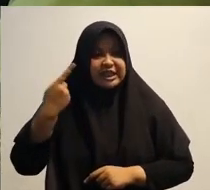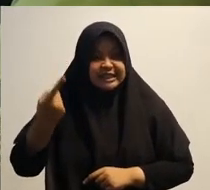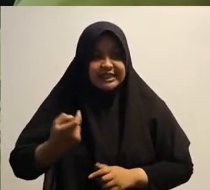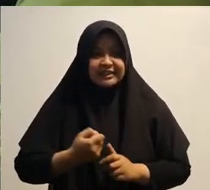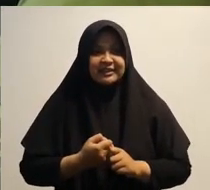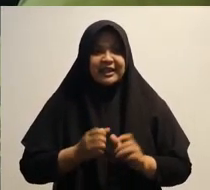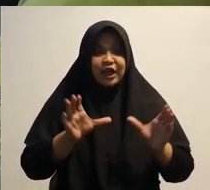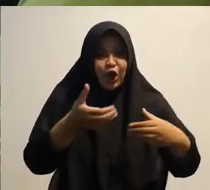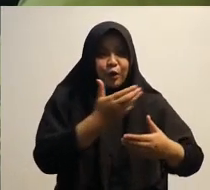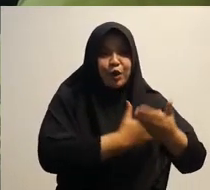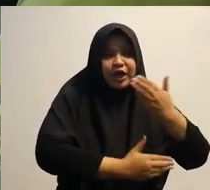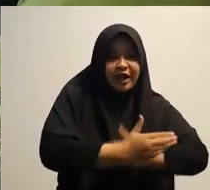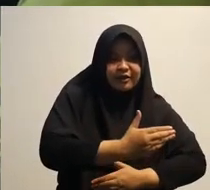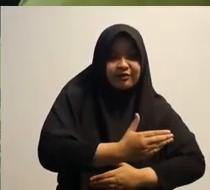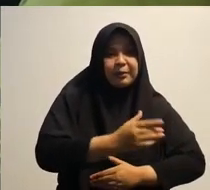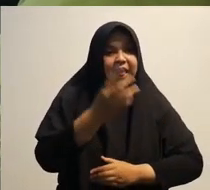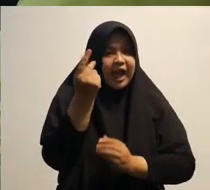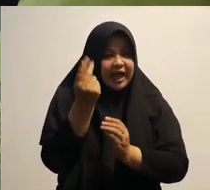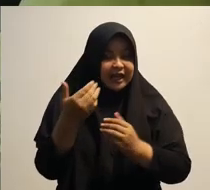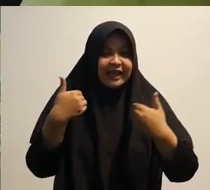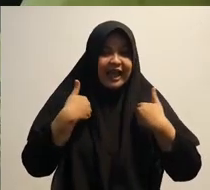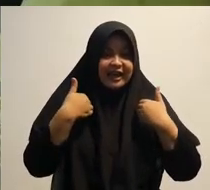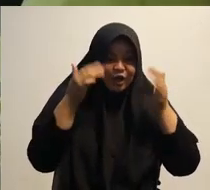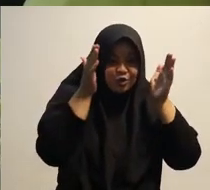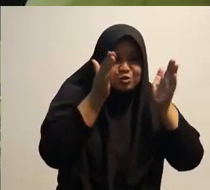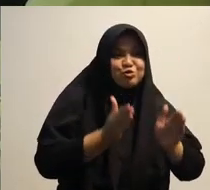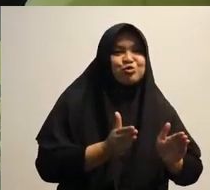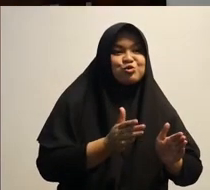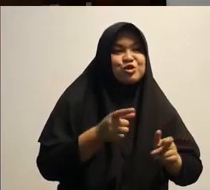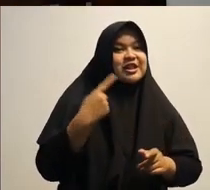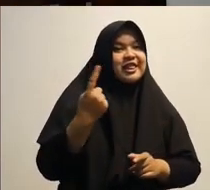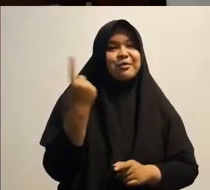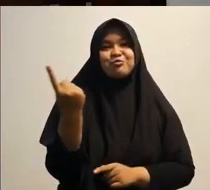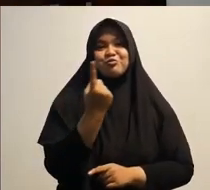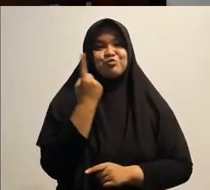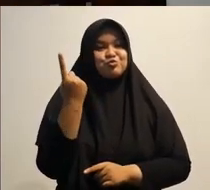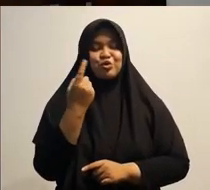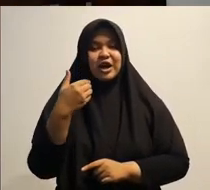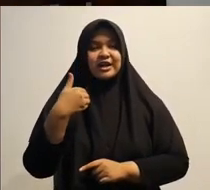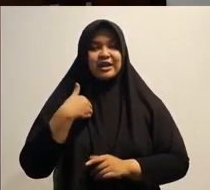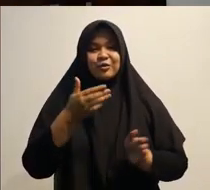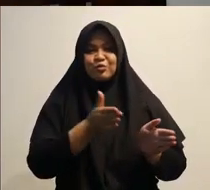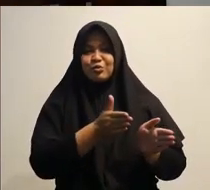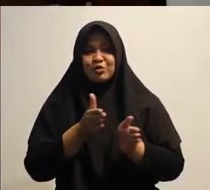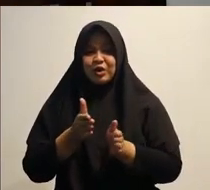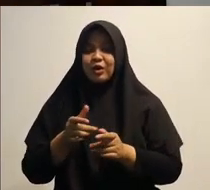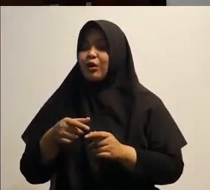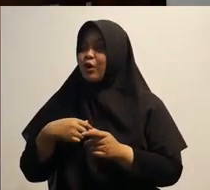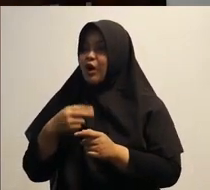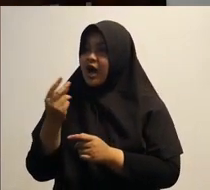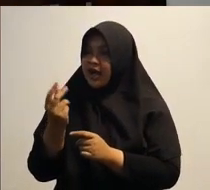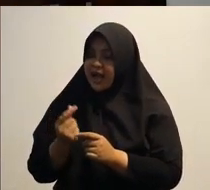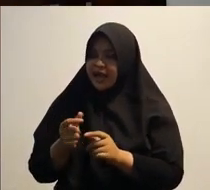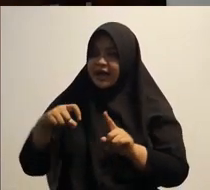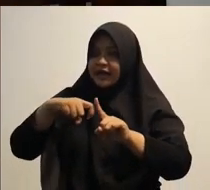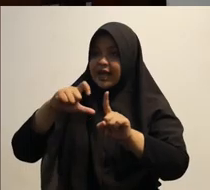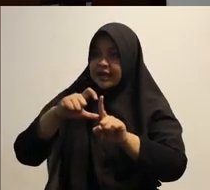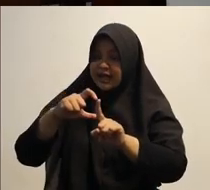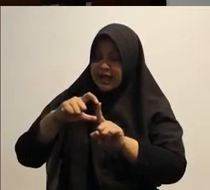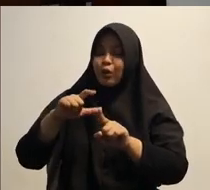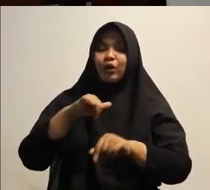di kelompok di Babel itu dianggarkan khusus pertemuan rutin setiap bulannya. Kemudian untuk